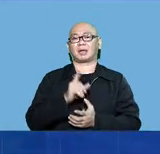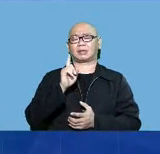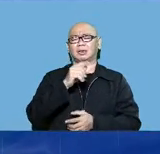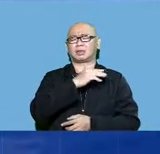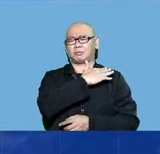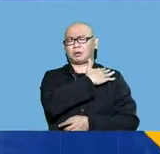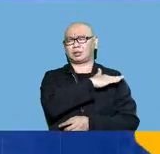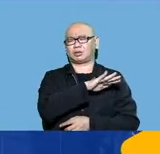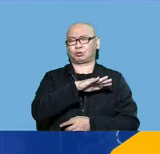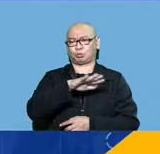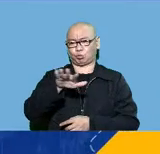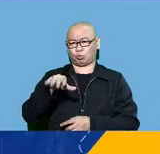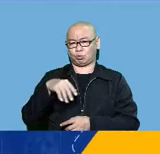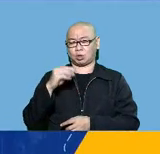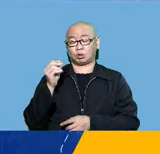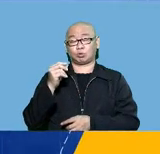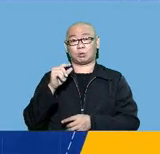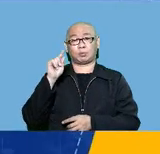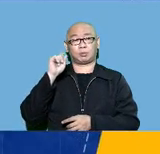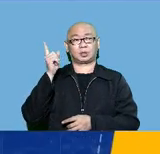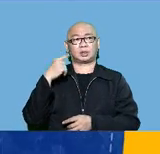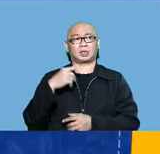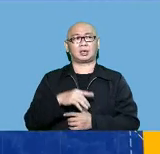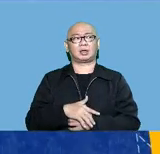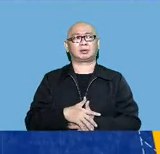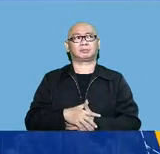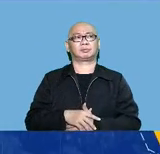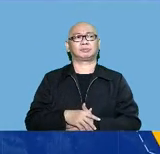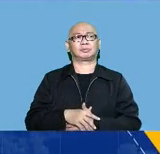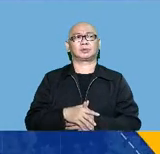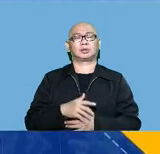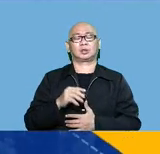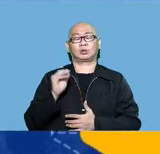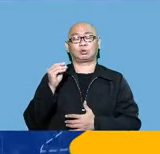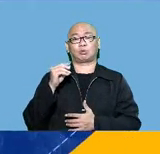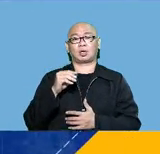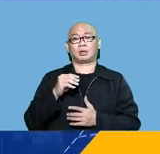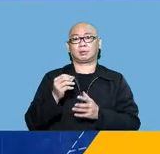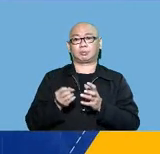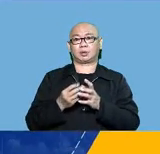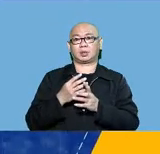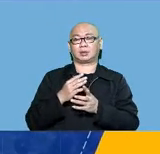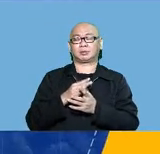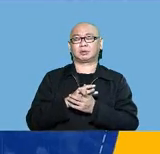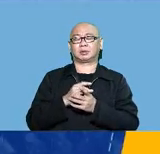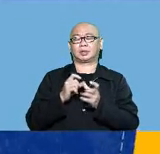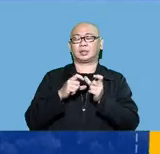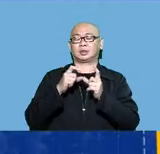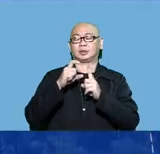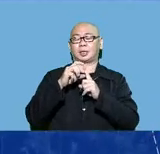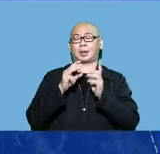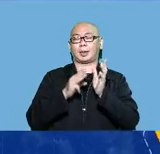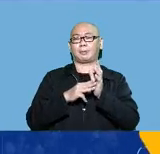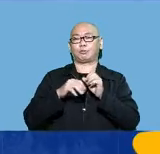saya ketua pemeringkatan, ada ketua badan pengembangan SDM Undip dan seterusnya, matur nuwun